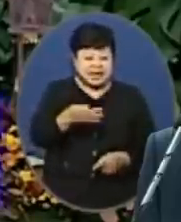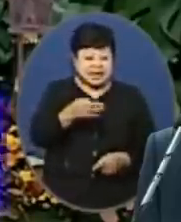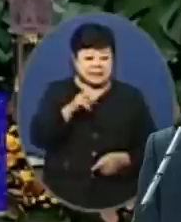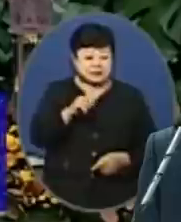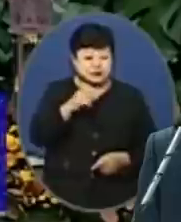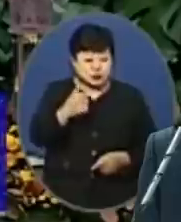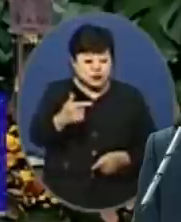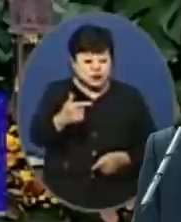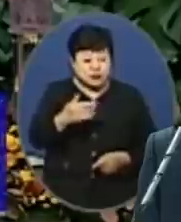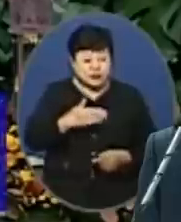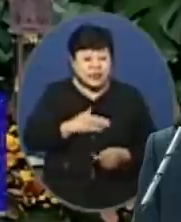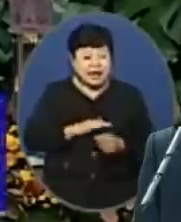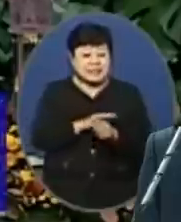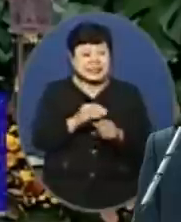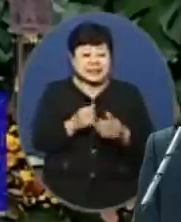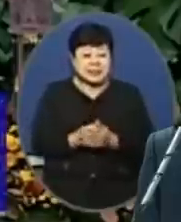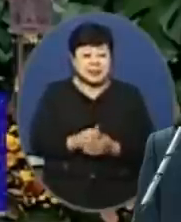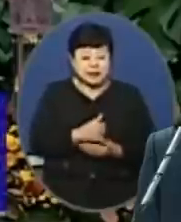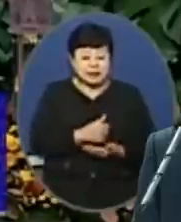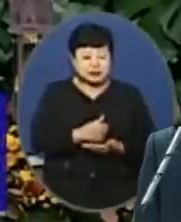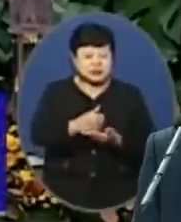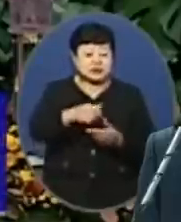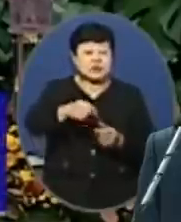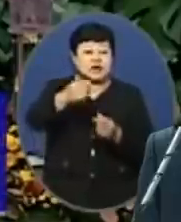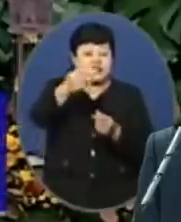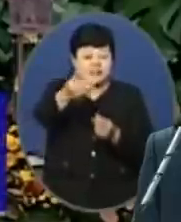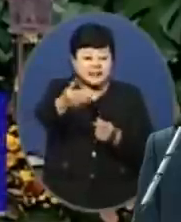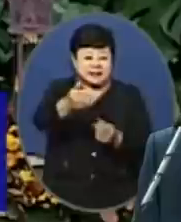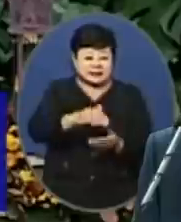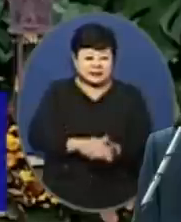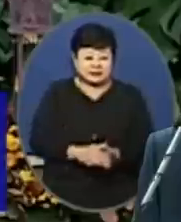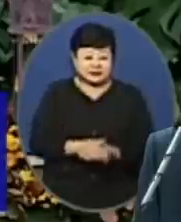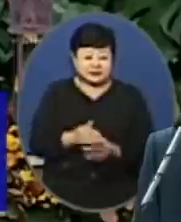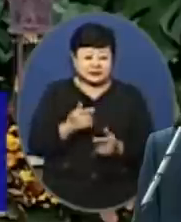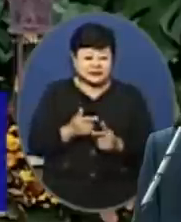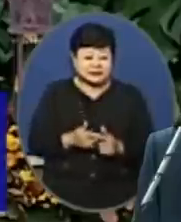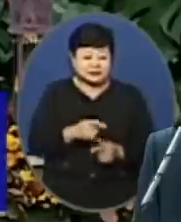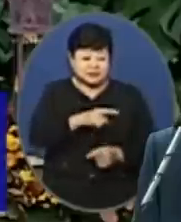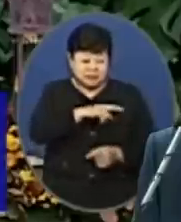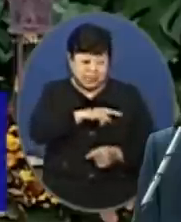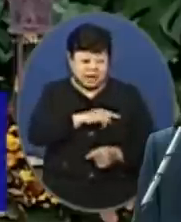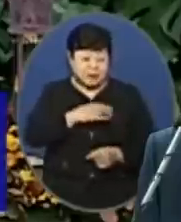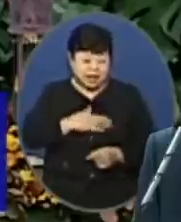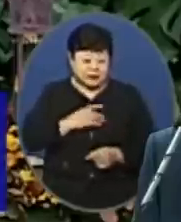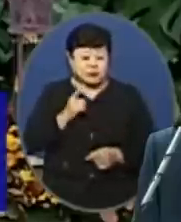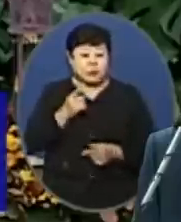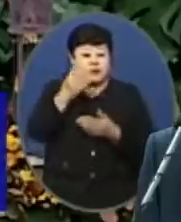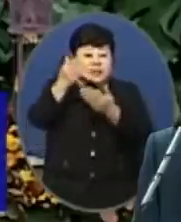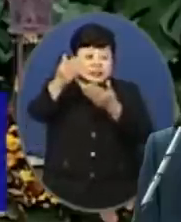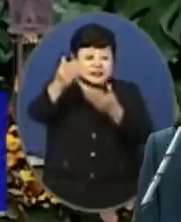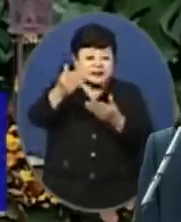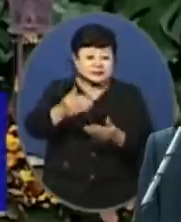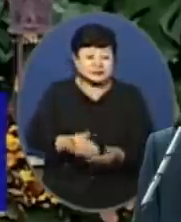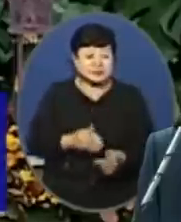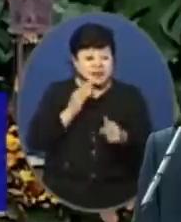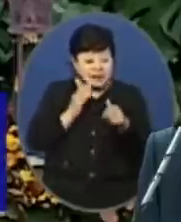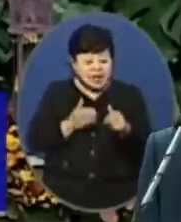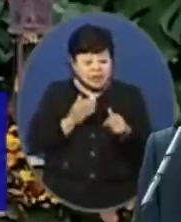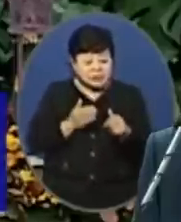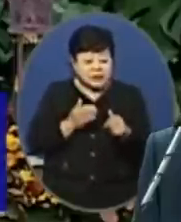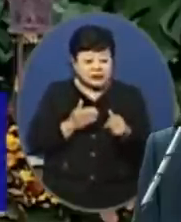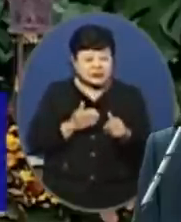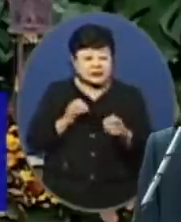이르시되 그가 나를 사랑한즉 내가 그를 건지리라. 그가 내 이름을 안즉 내가 그를 높이리라. 그가 내게 강건이니